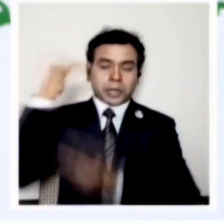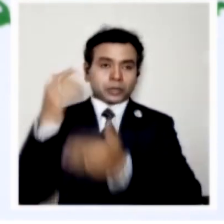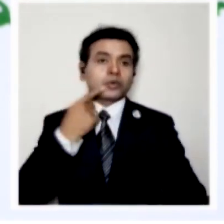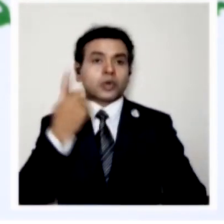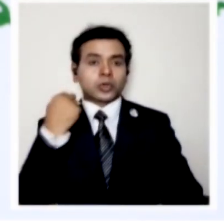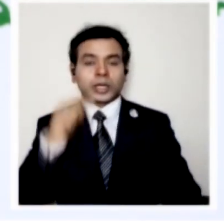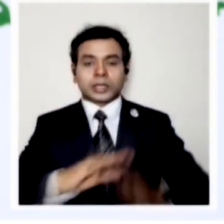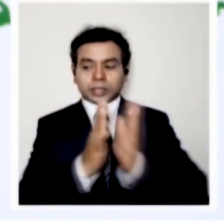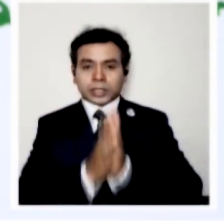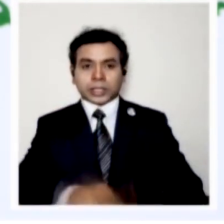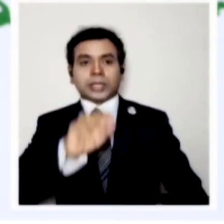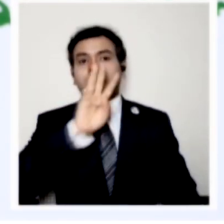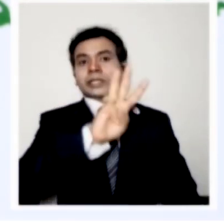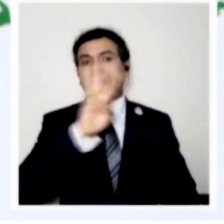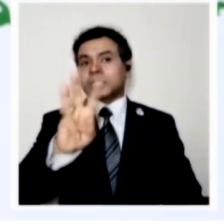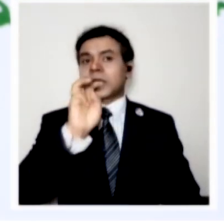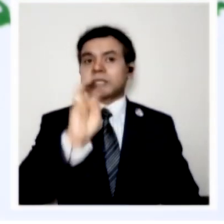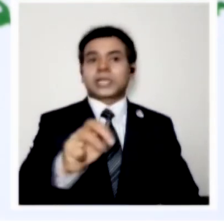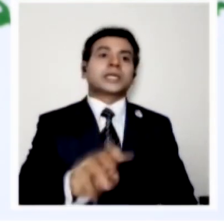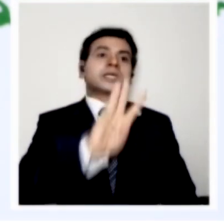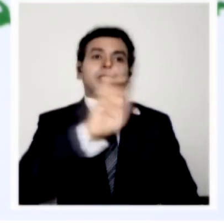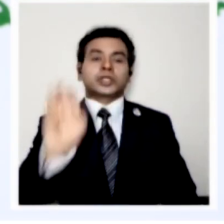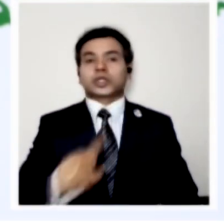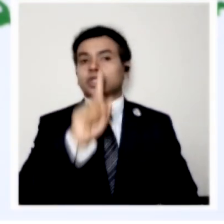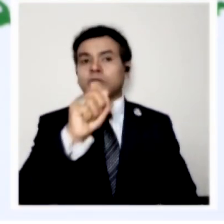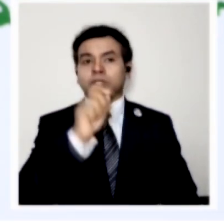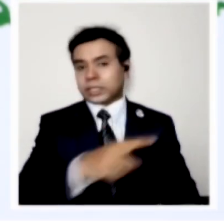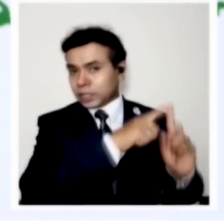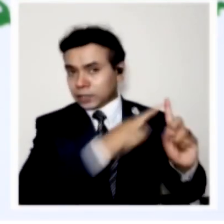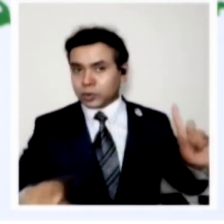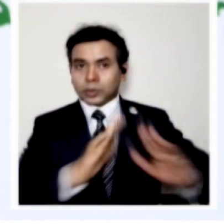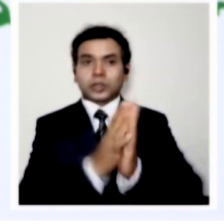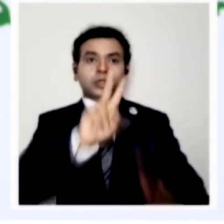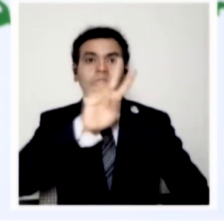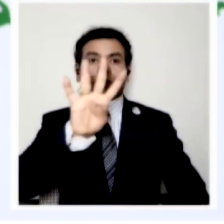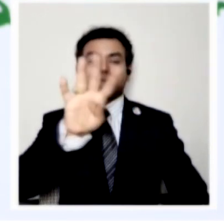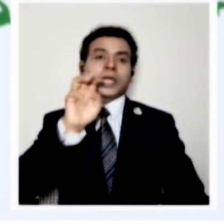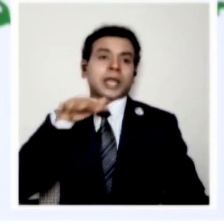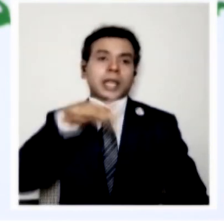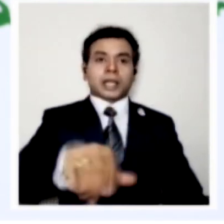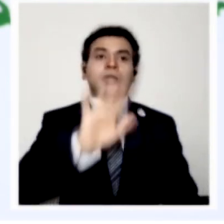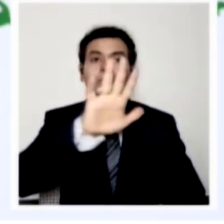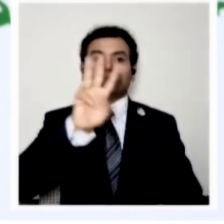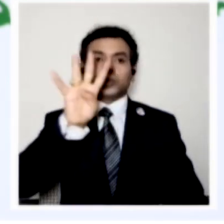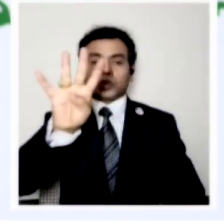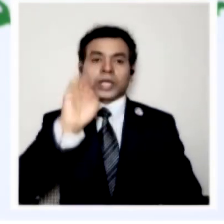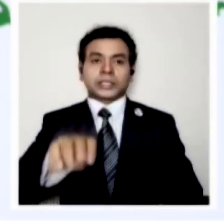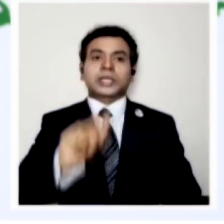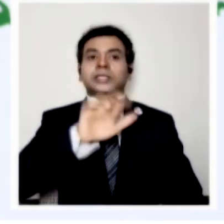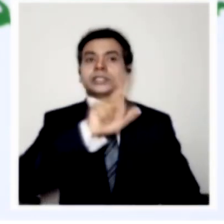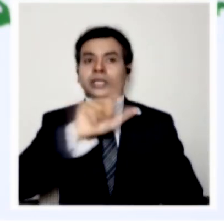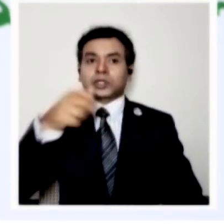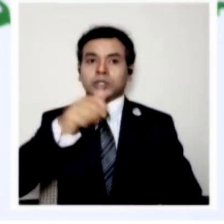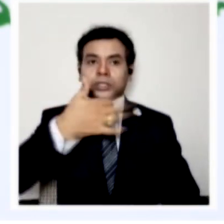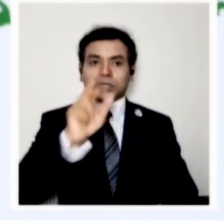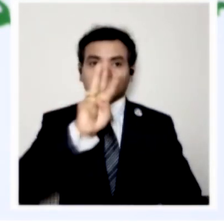ব্যক্তিগত সুরক্ষা সামগ্রী, যার তথ্য আমরা কেন্দ্রীয় ঔষধঘাট থেকে পাই, 24 ঘন্টায় সংগৃহীত হয়েছে 33,310টি এবং এ